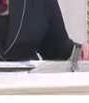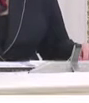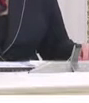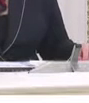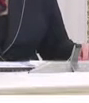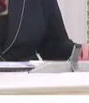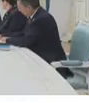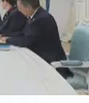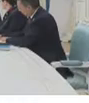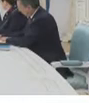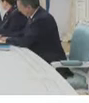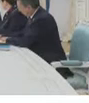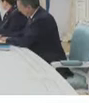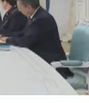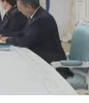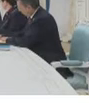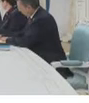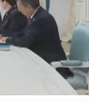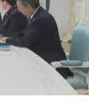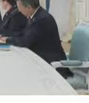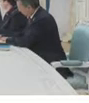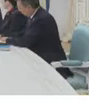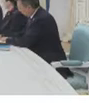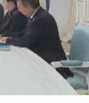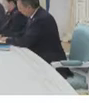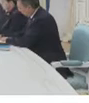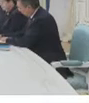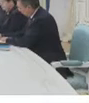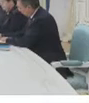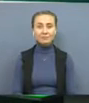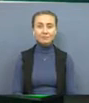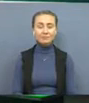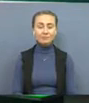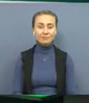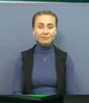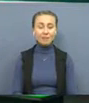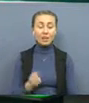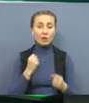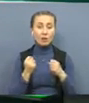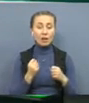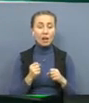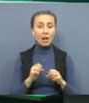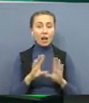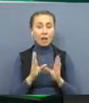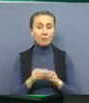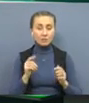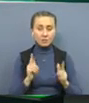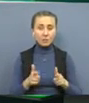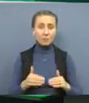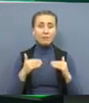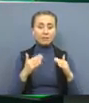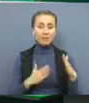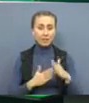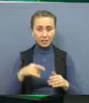У Укрепление общественного согласия, повышение